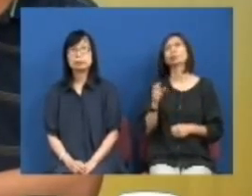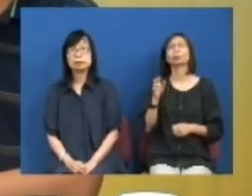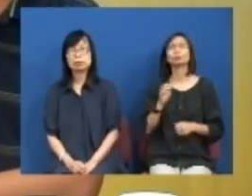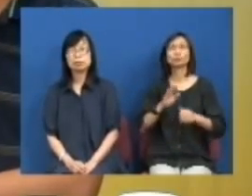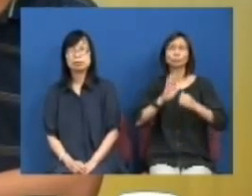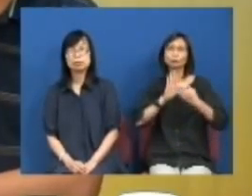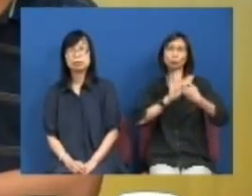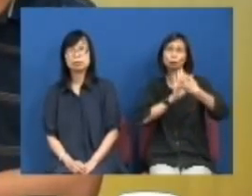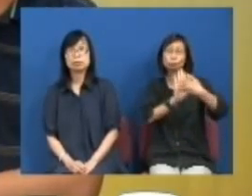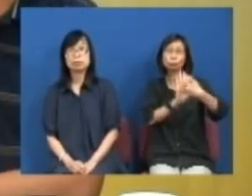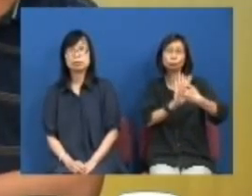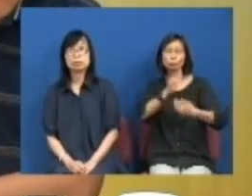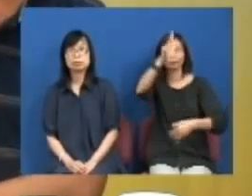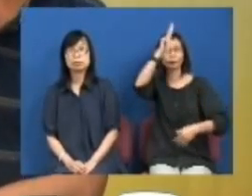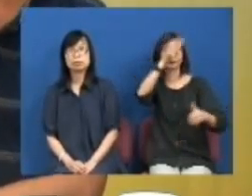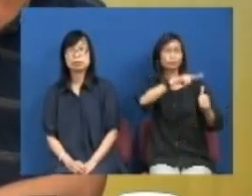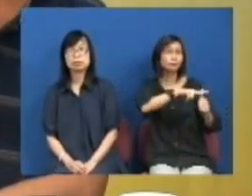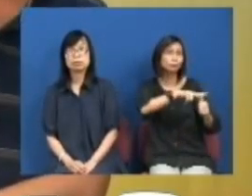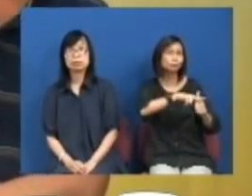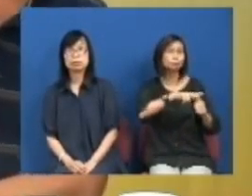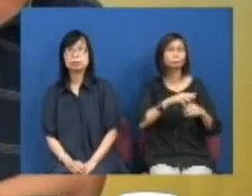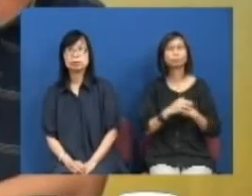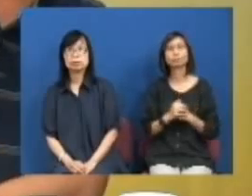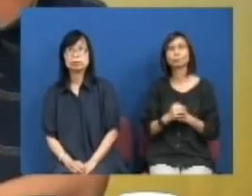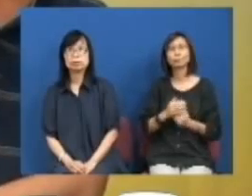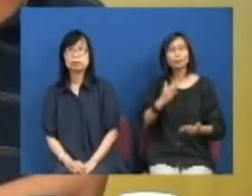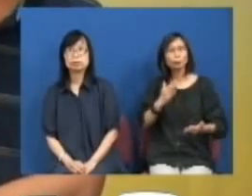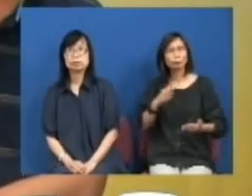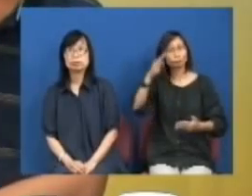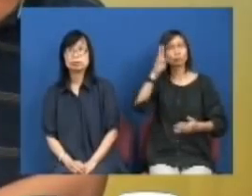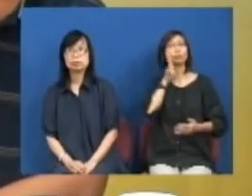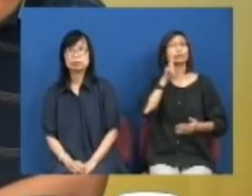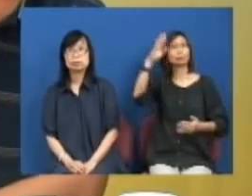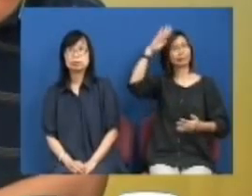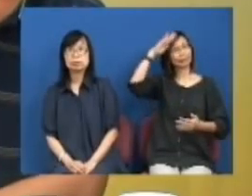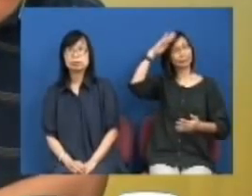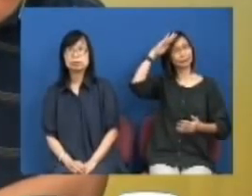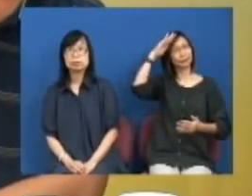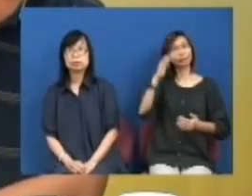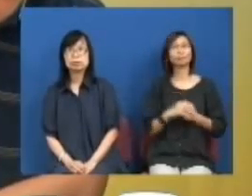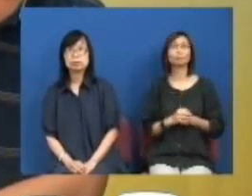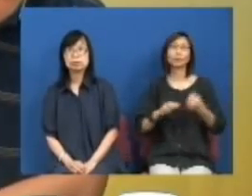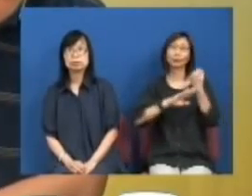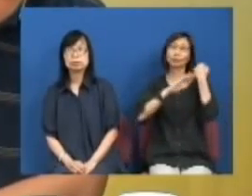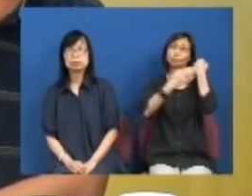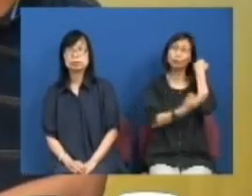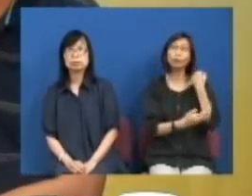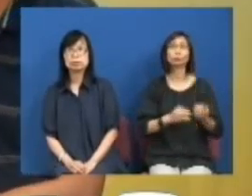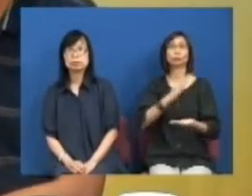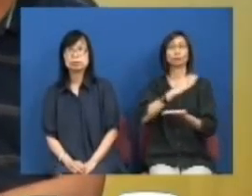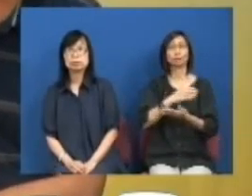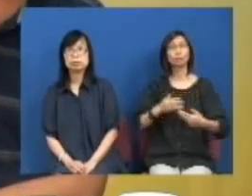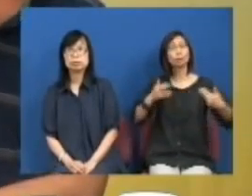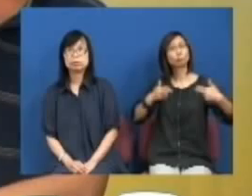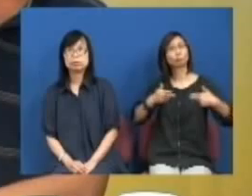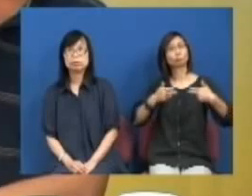特區政府，即係利用，即係可能係即係警察啊、司法啊，又或者利用一啲即係